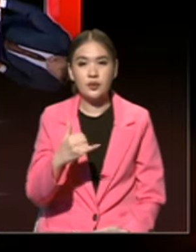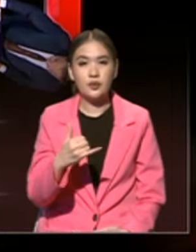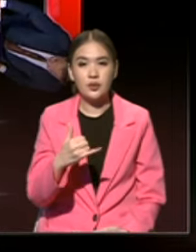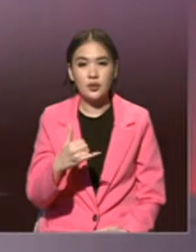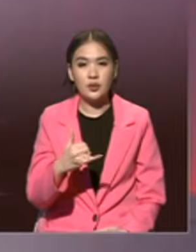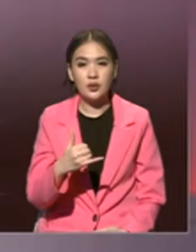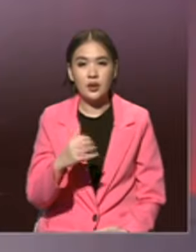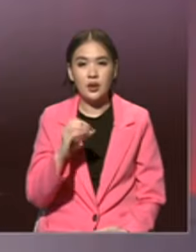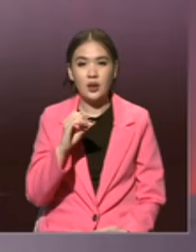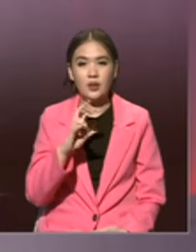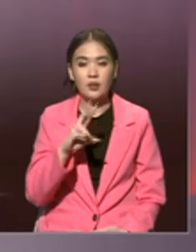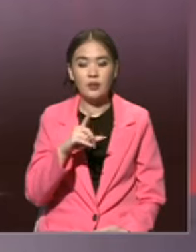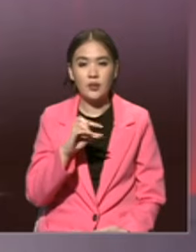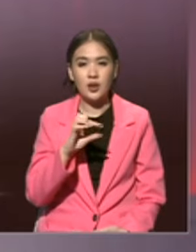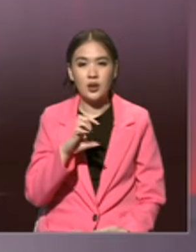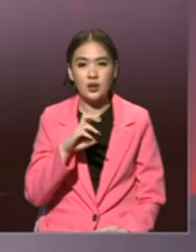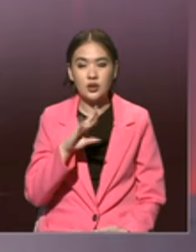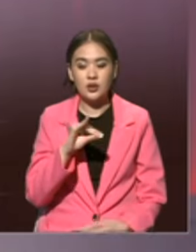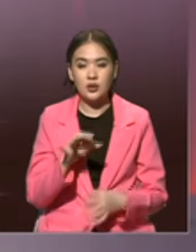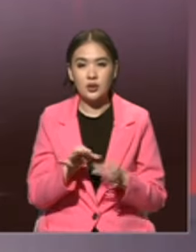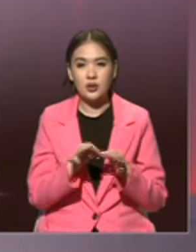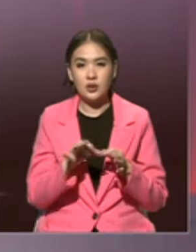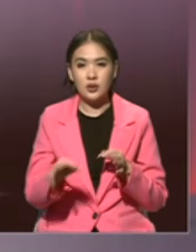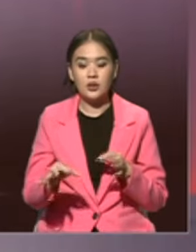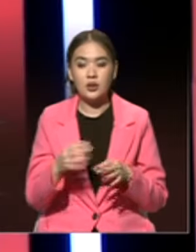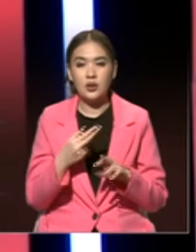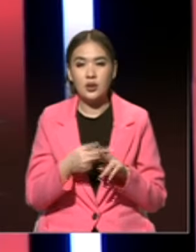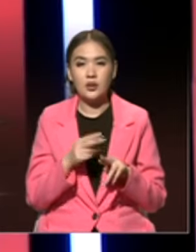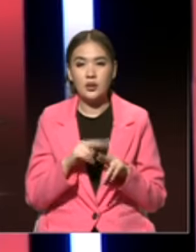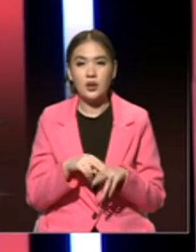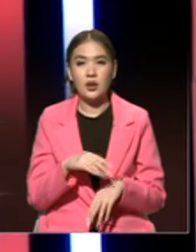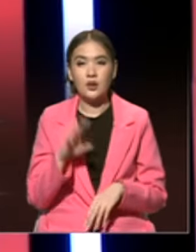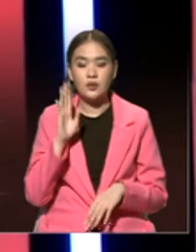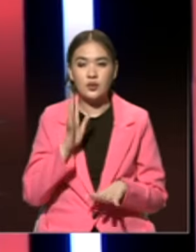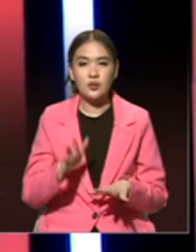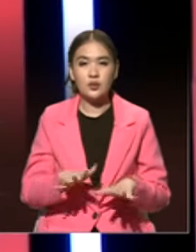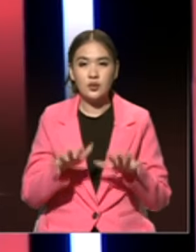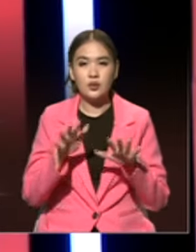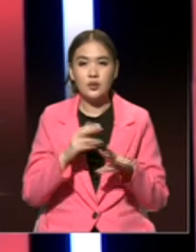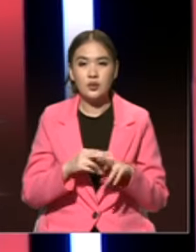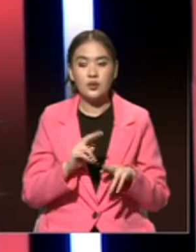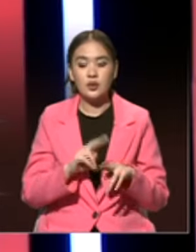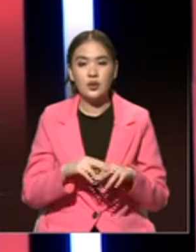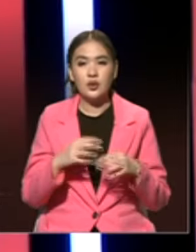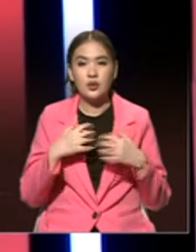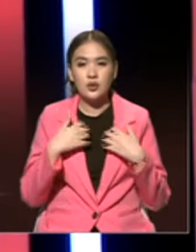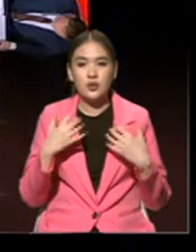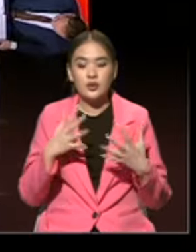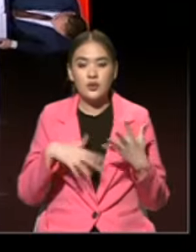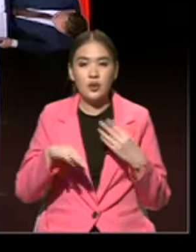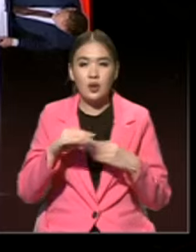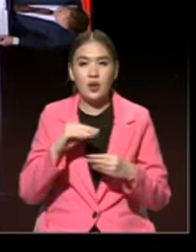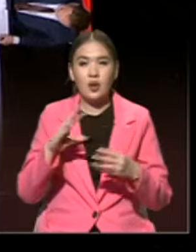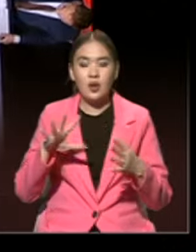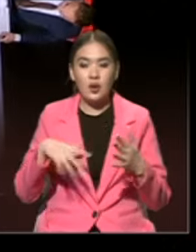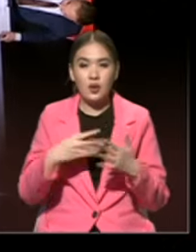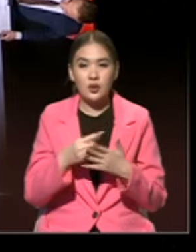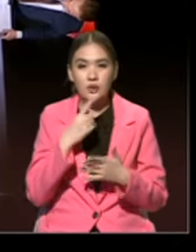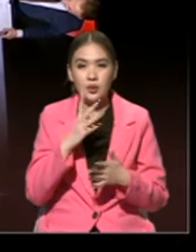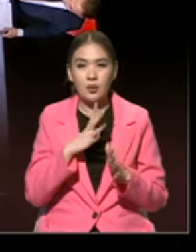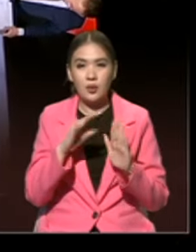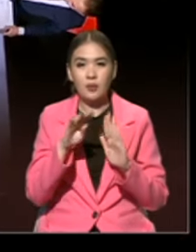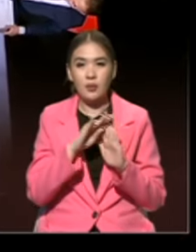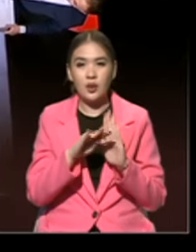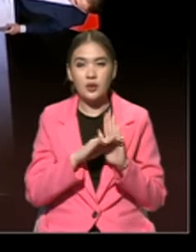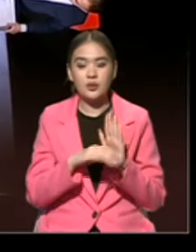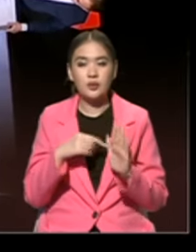Еңбекші қазы ауданынан хабарласып бердім. Енді мына жерде су тасқынына төрттілік малдың өтемін деп жатыр. Осы бағдарламаны аша